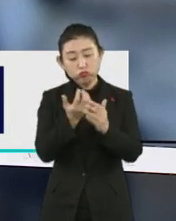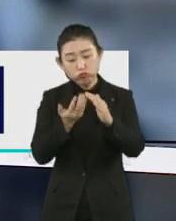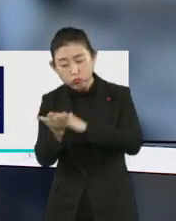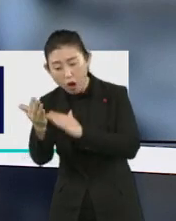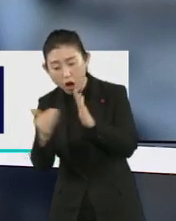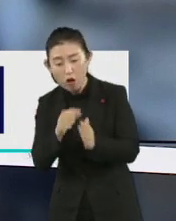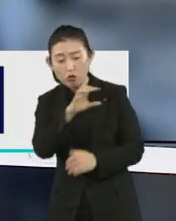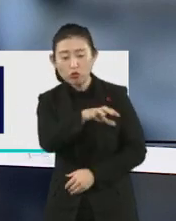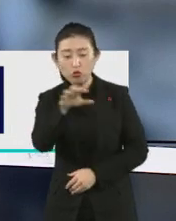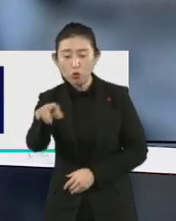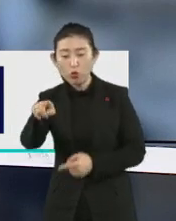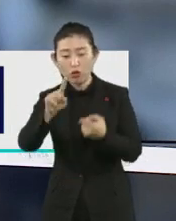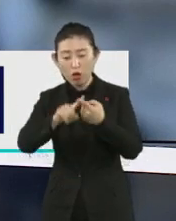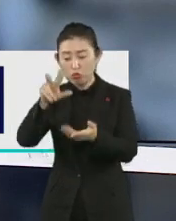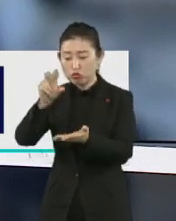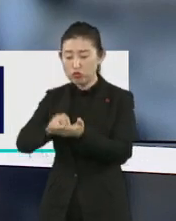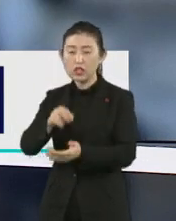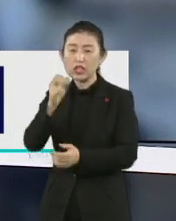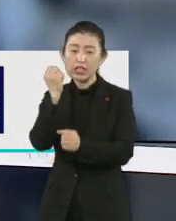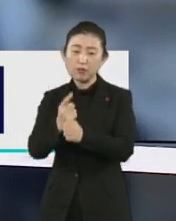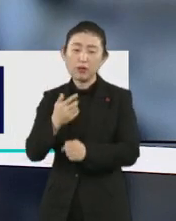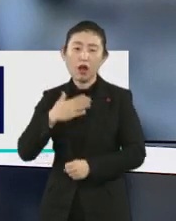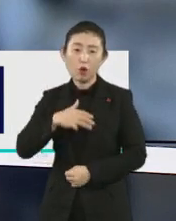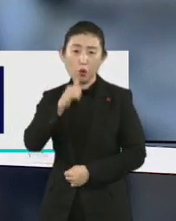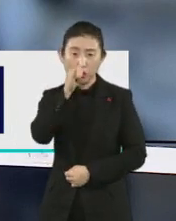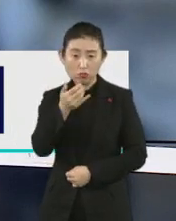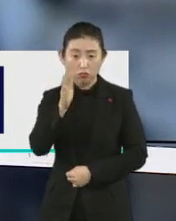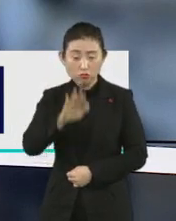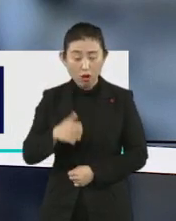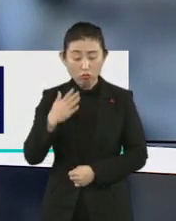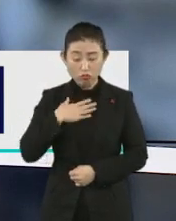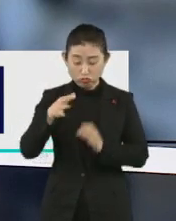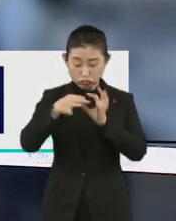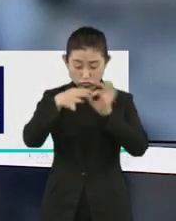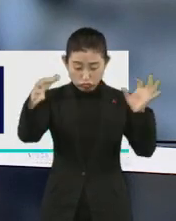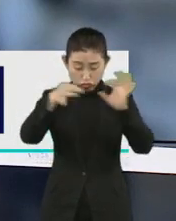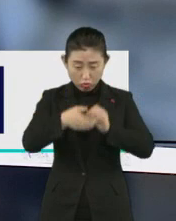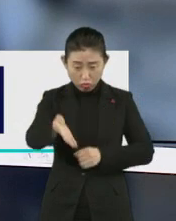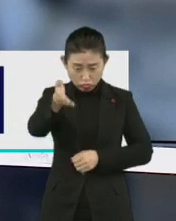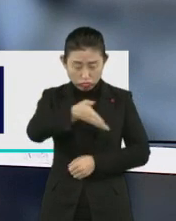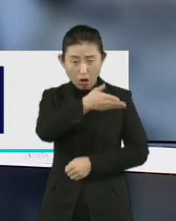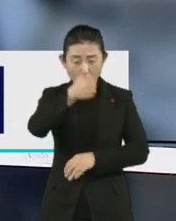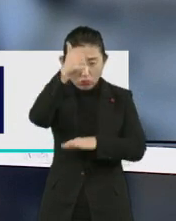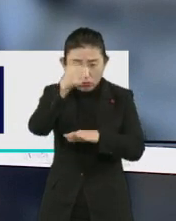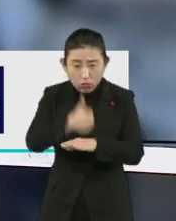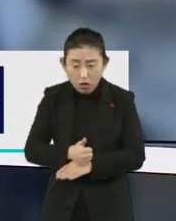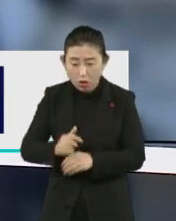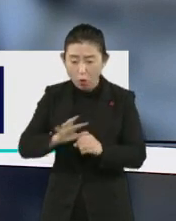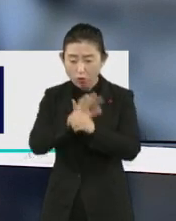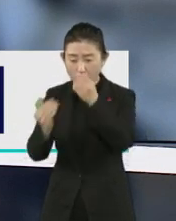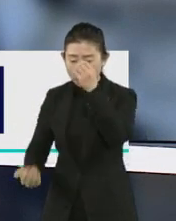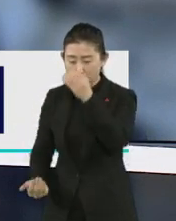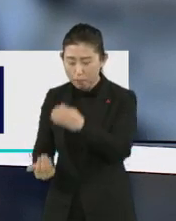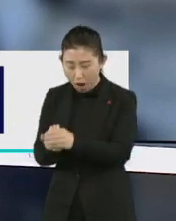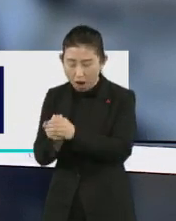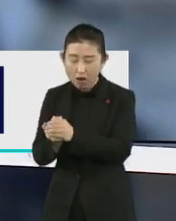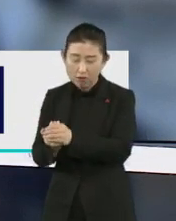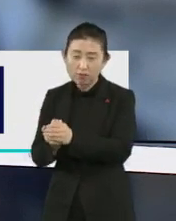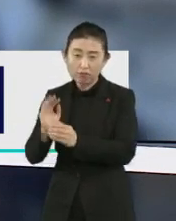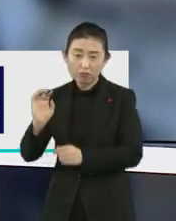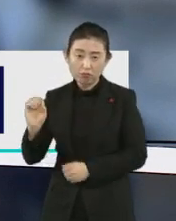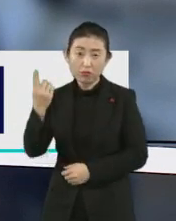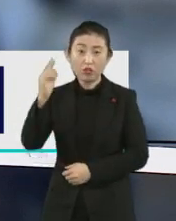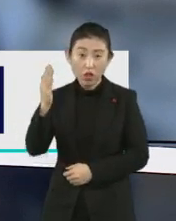교육청 모두 문제점을 인지하고 있었던 건데 서로 내 관할이 아니라고 떠 넘기다가 결국 이런 집단 감염 사태를